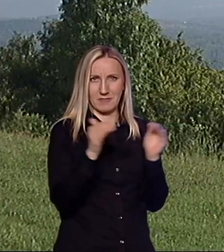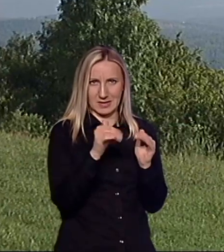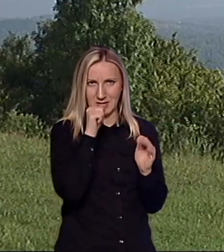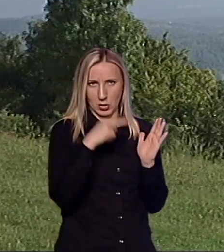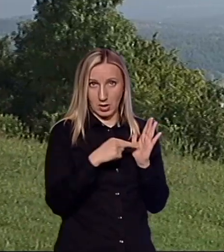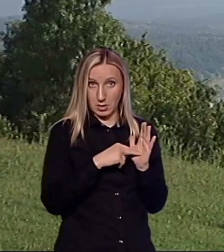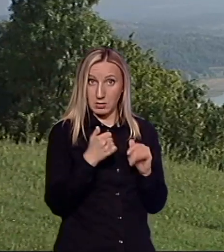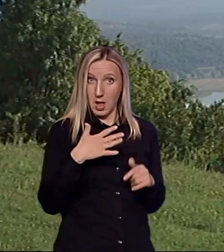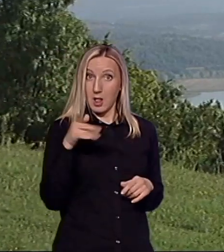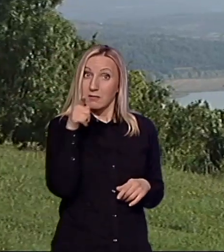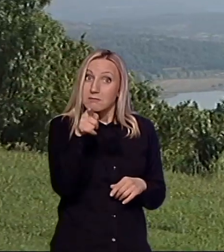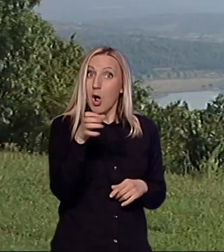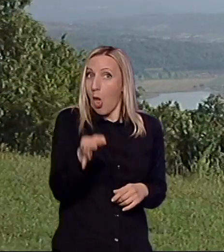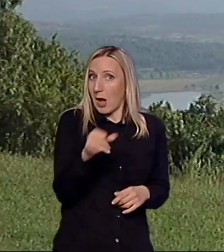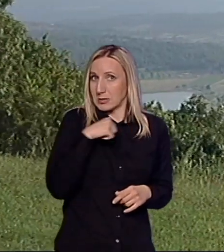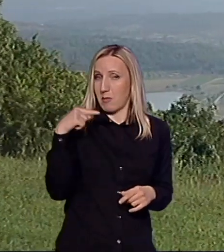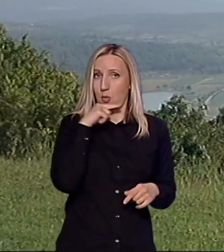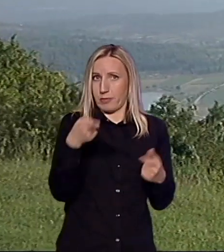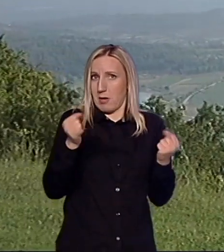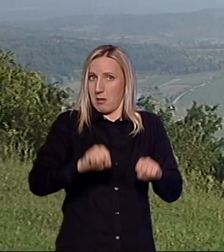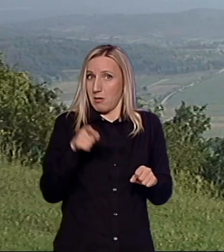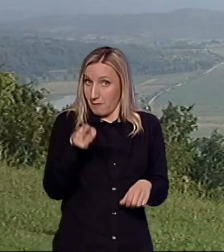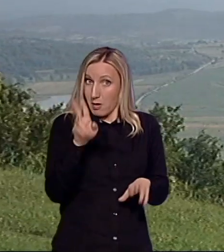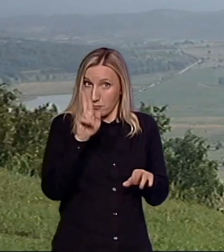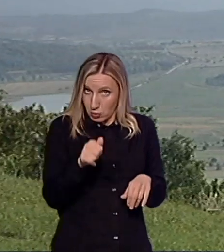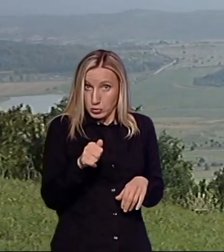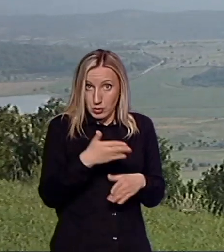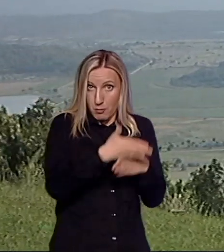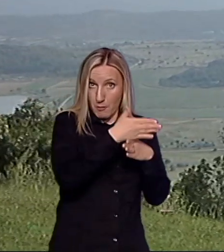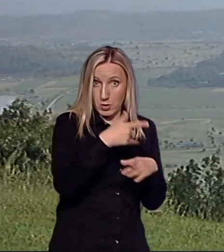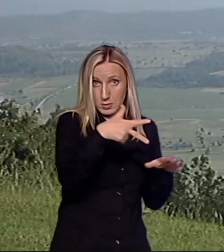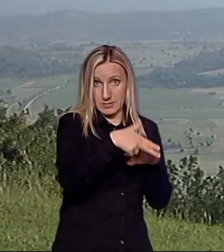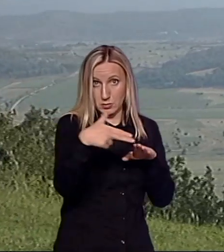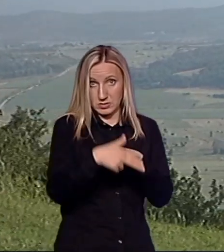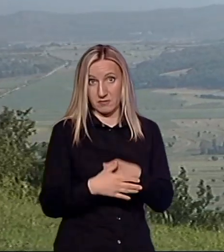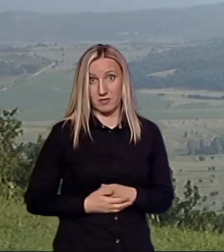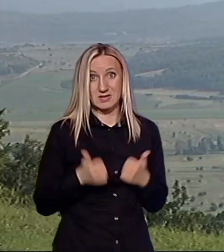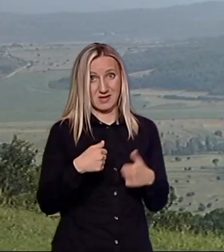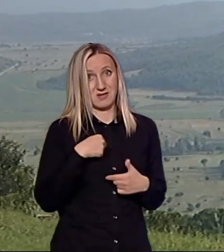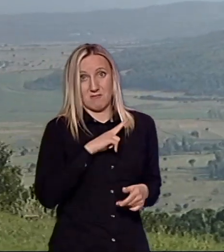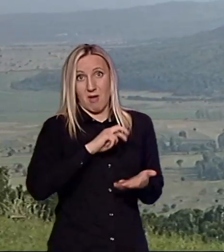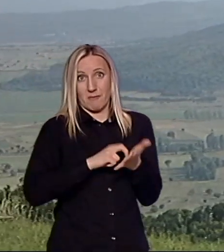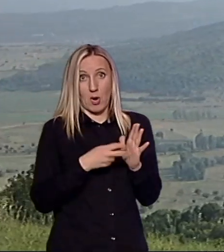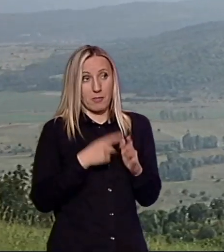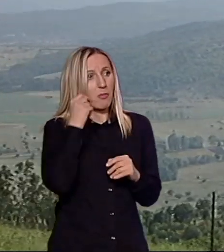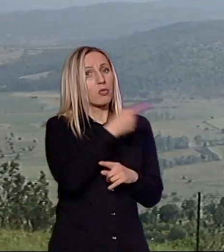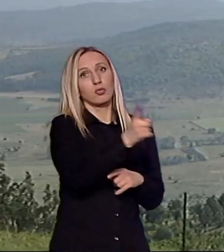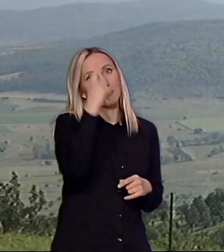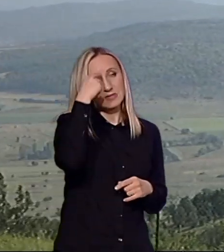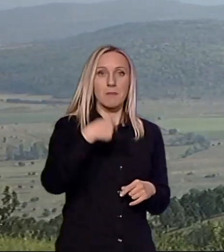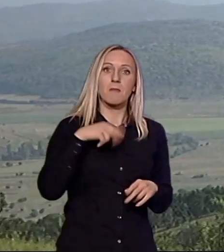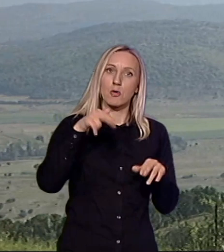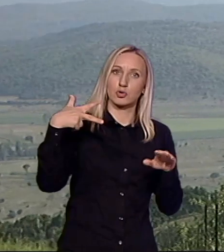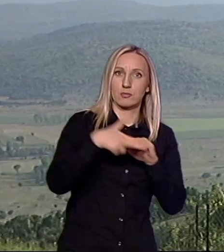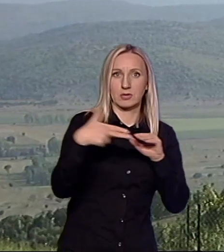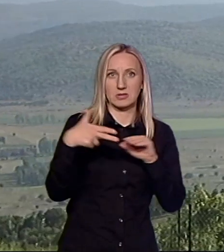lokalna samouprava možete da doprinesete nečemu da bi se to zaustavilo? Mi smo u problemu jer ljudi doživljavaju nas da možemo